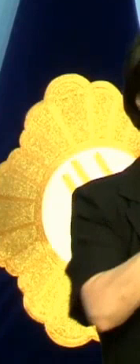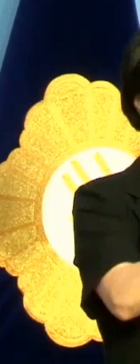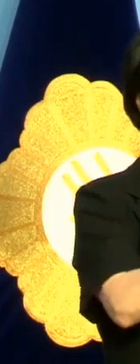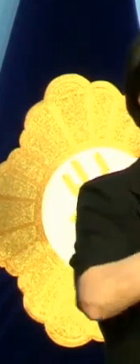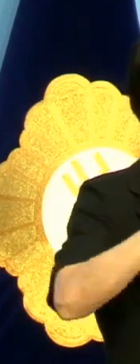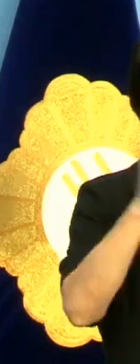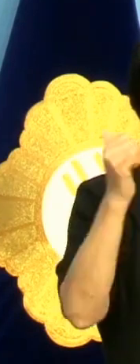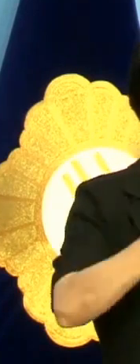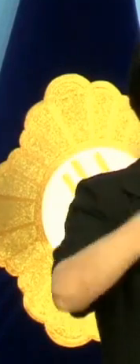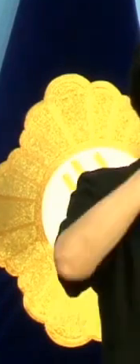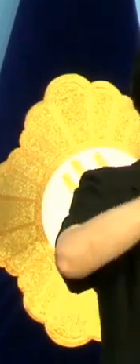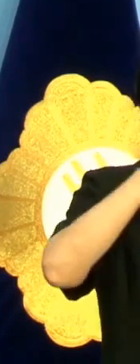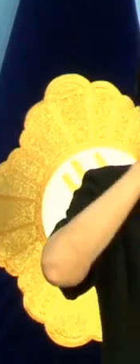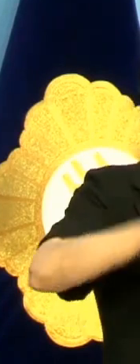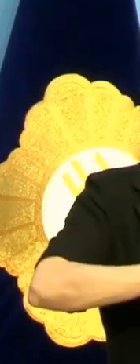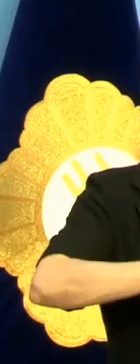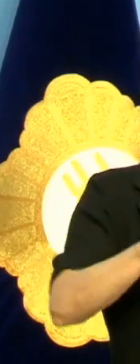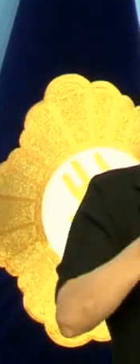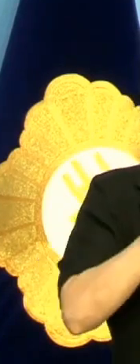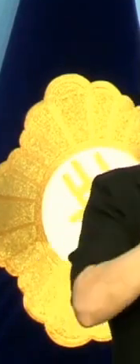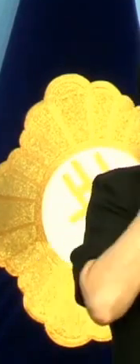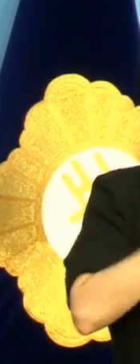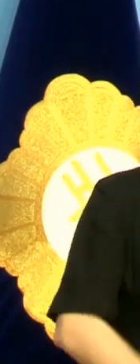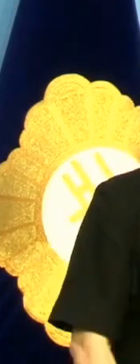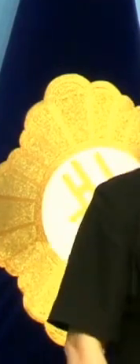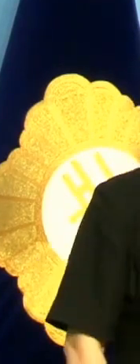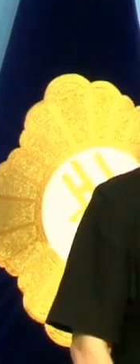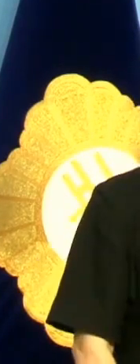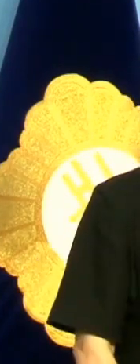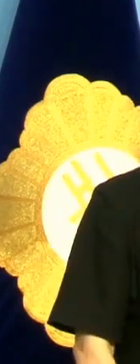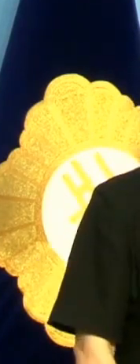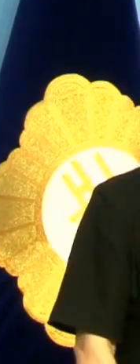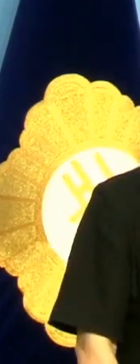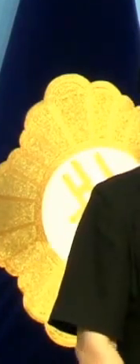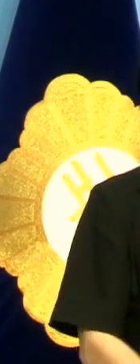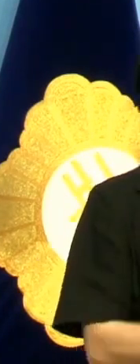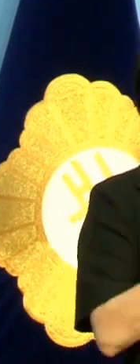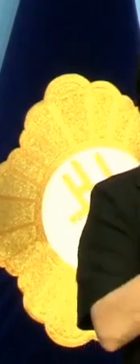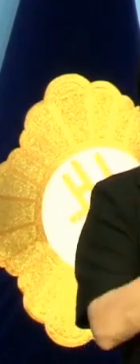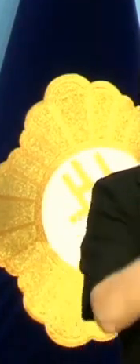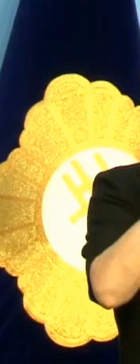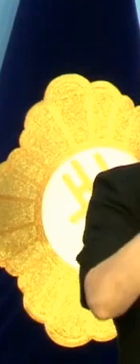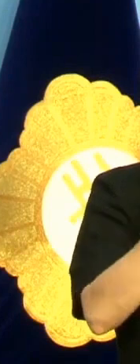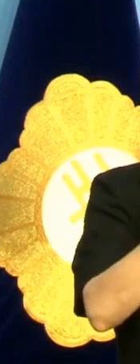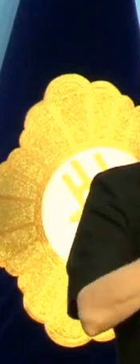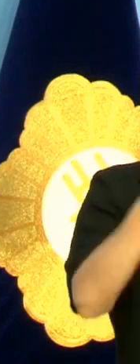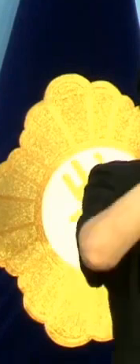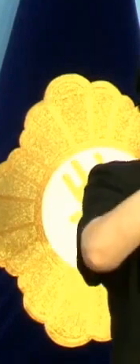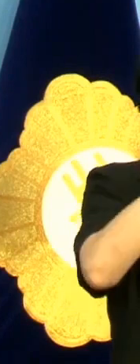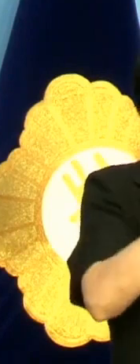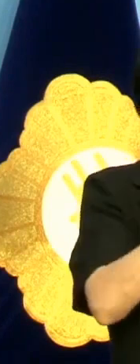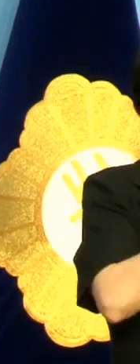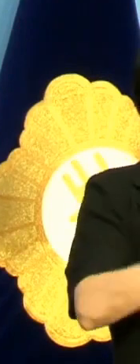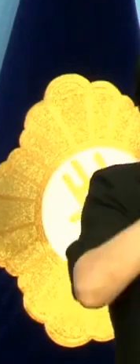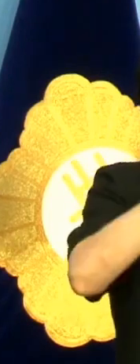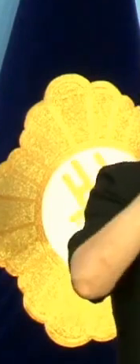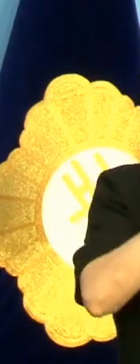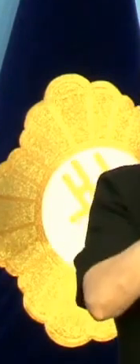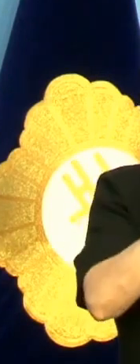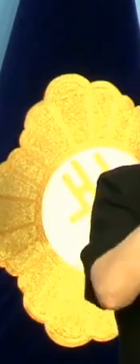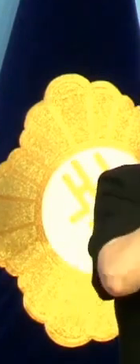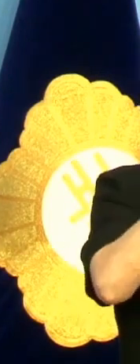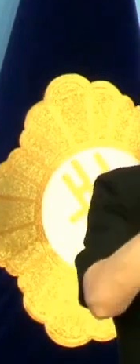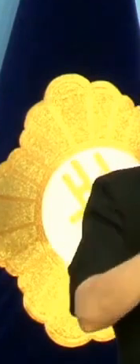선거에도 적용되도록 하는 것이 필요합니다 구이 공직자들의 재산 대역과 이것이 듣기 어떻게 변했는지